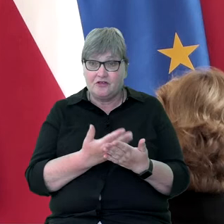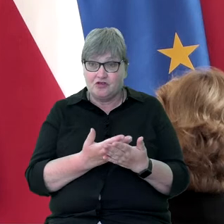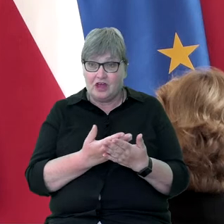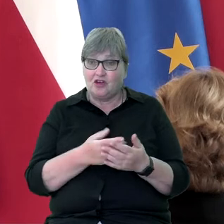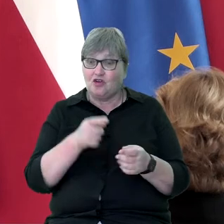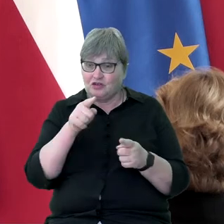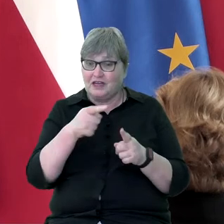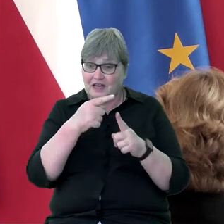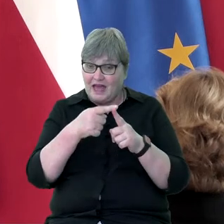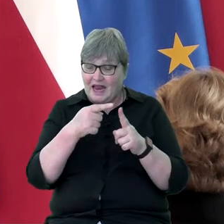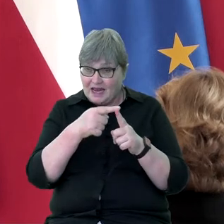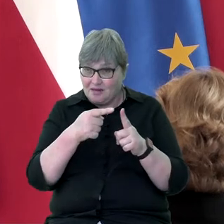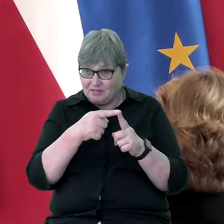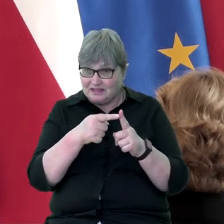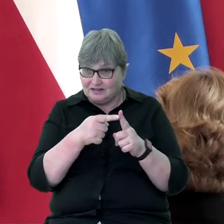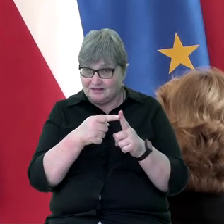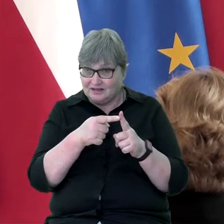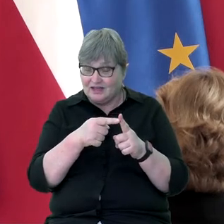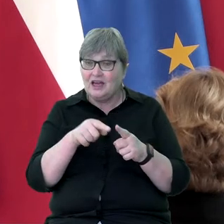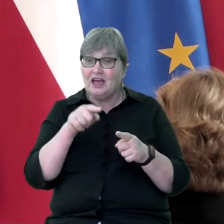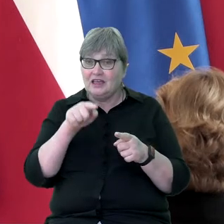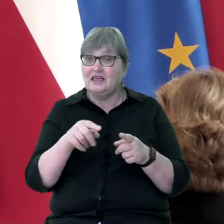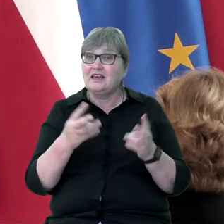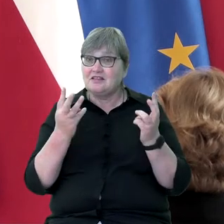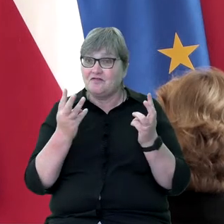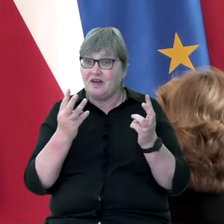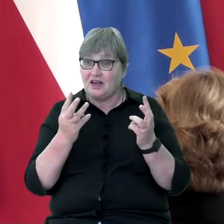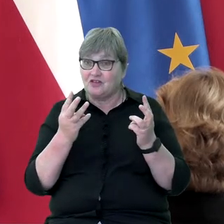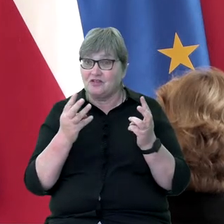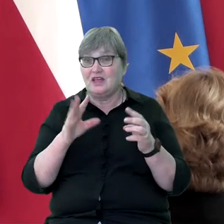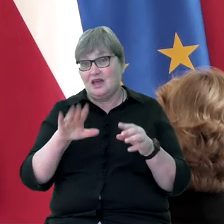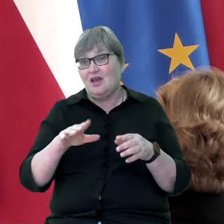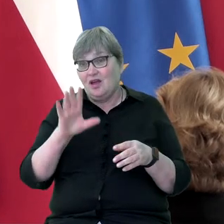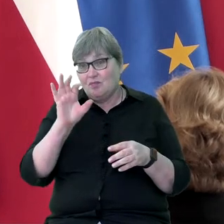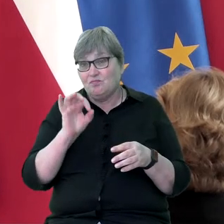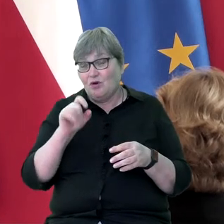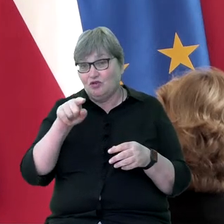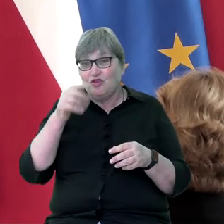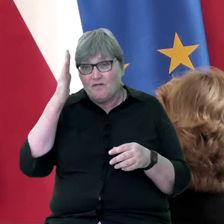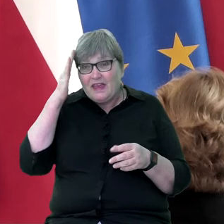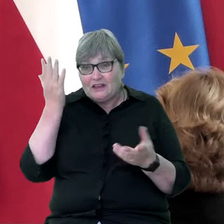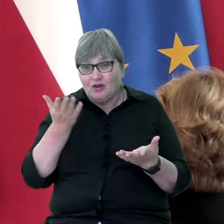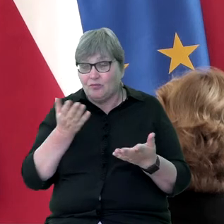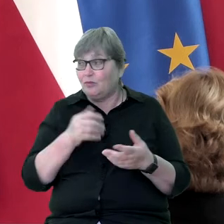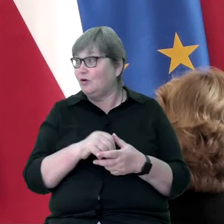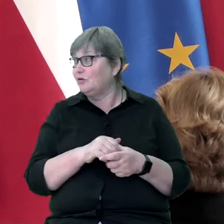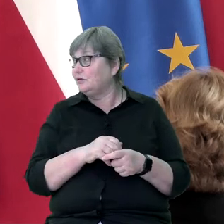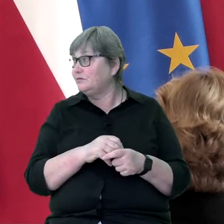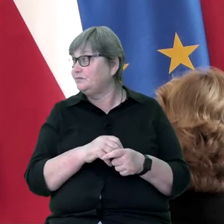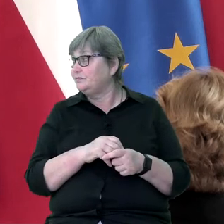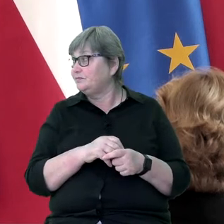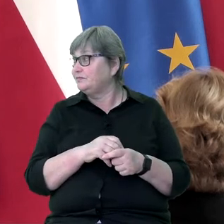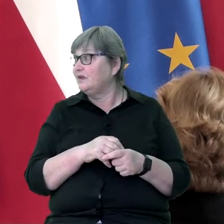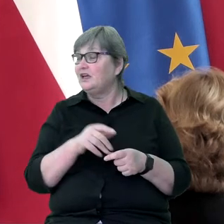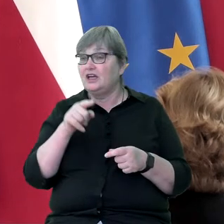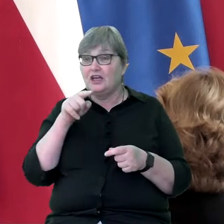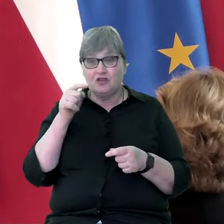i ten wątek jest ważny, wydaje mi się, że też jest bardzo istotne, żeby to